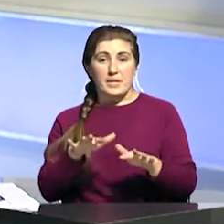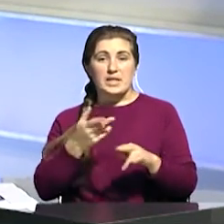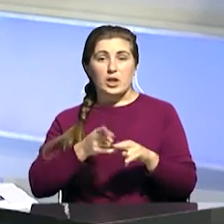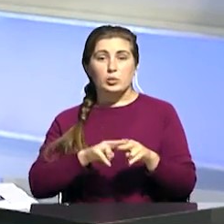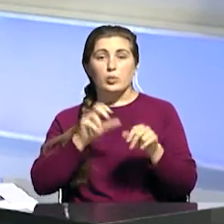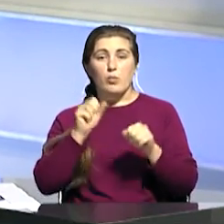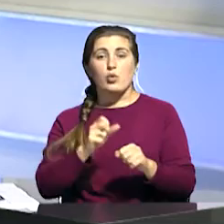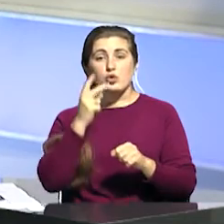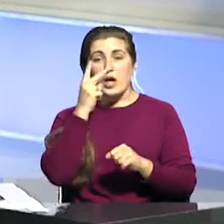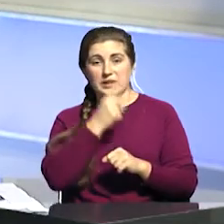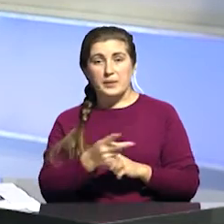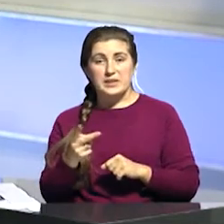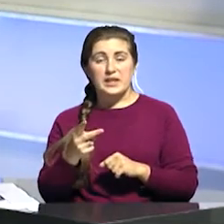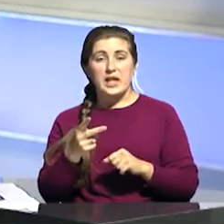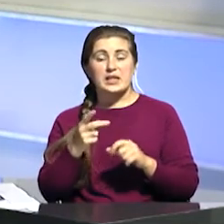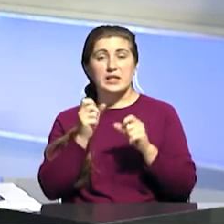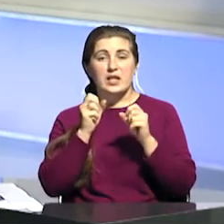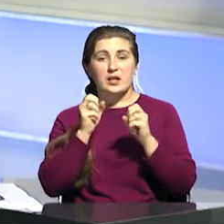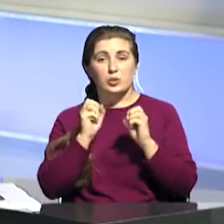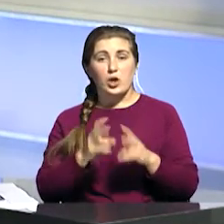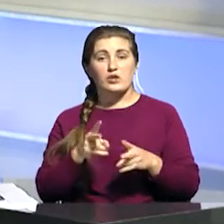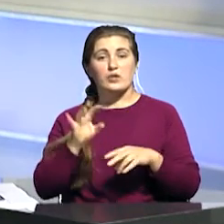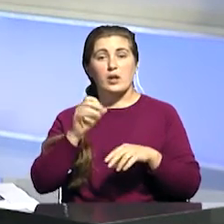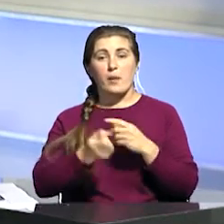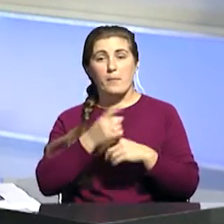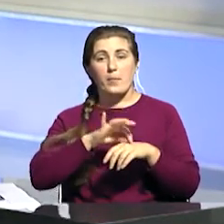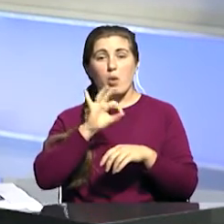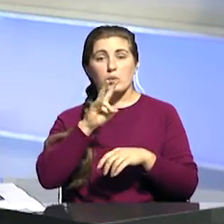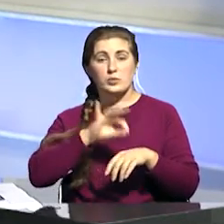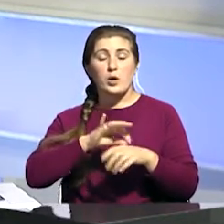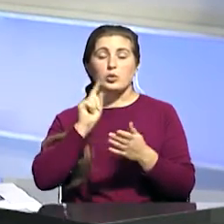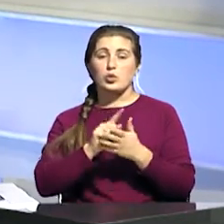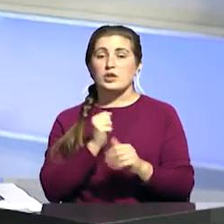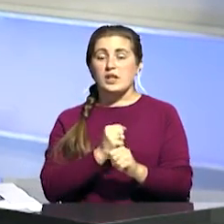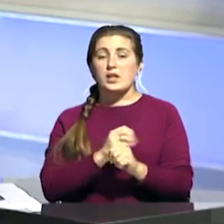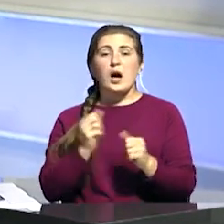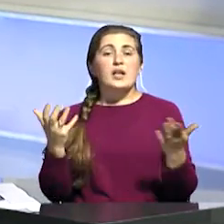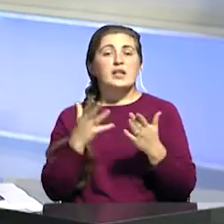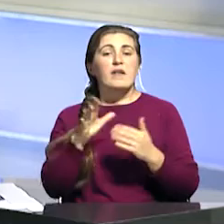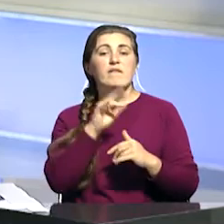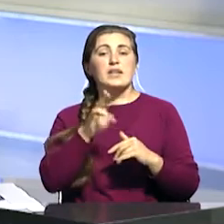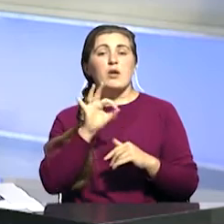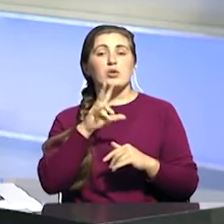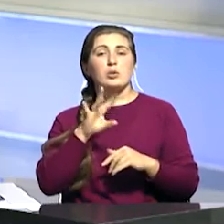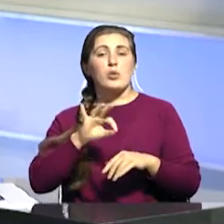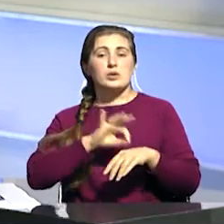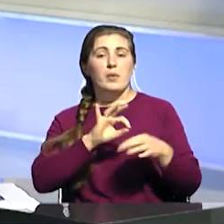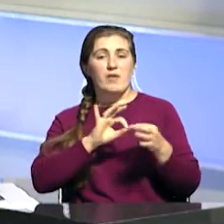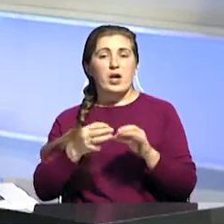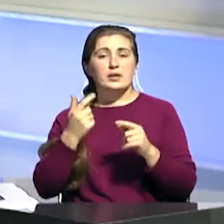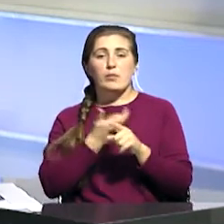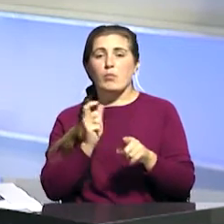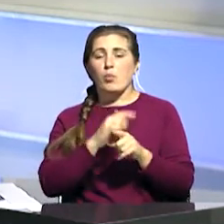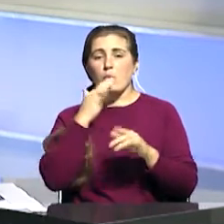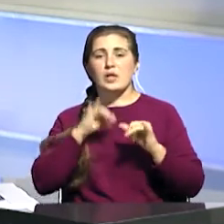можно осмотреть, злокачественного образования, то, безусловно, он должен это сделать. А какие виды онкологических заболеваний наиболее распространены в